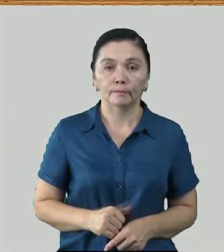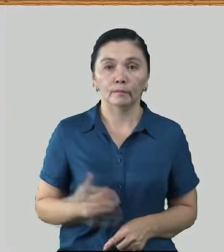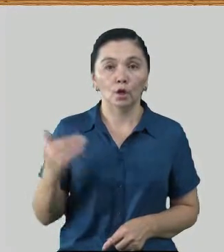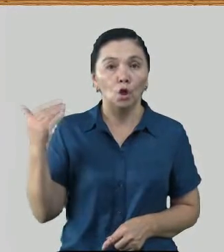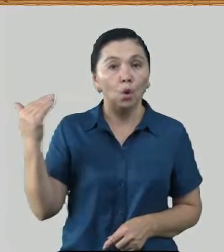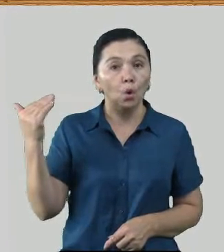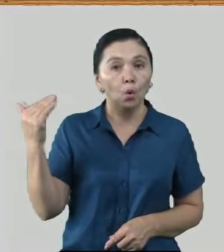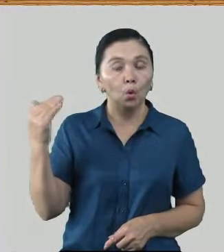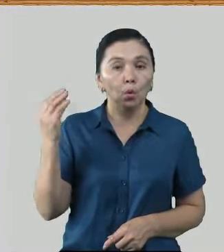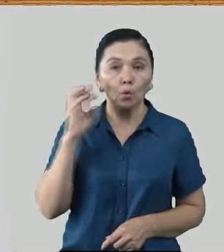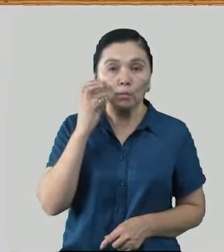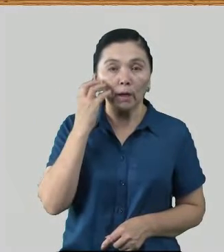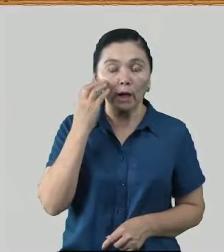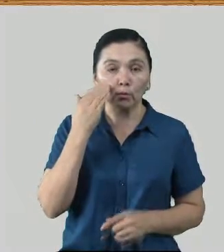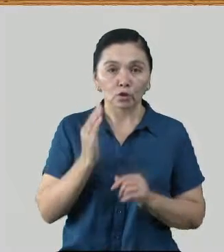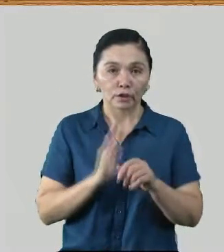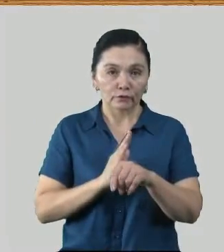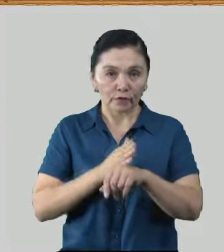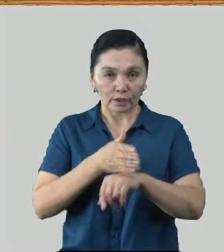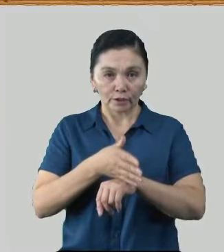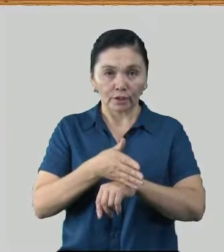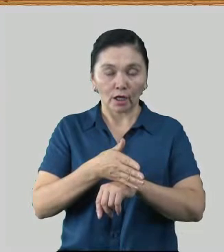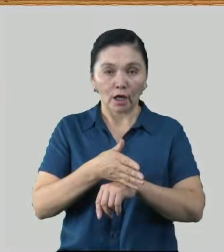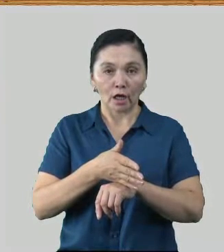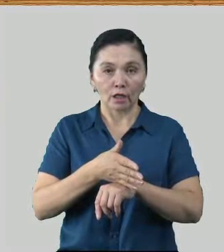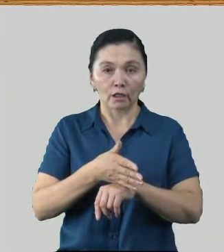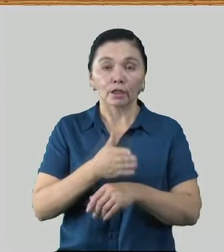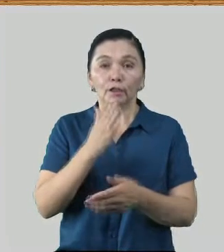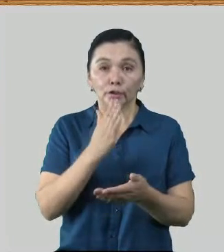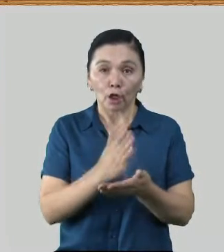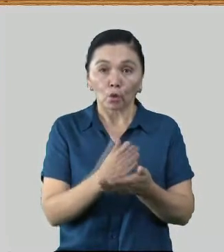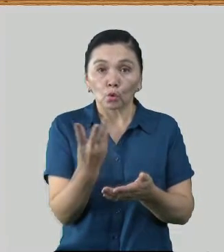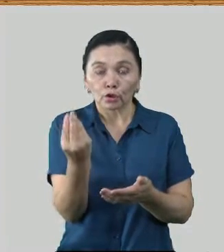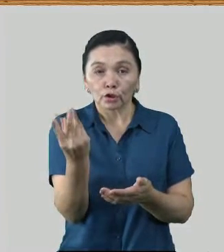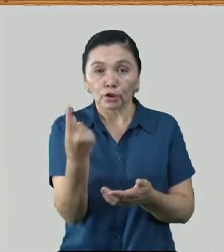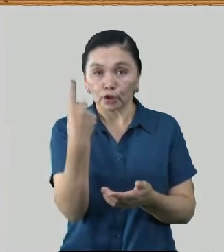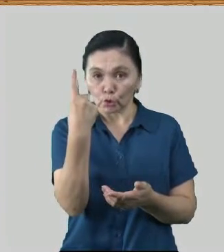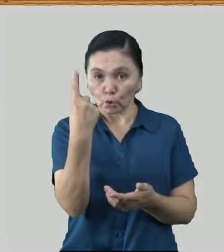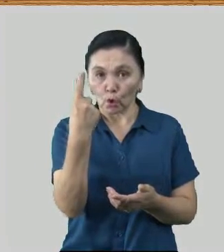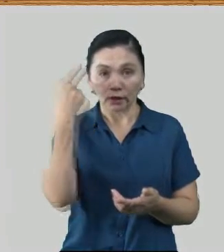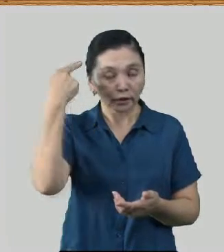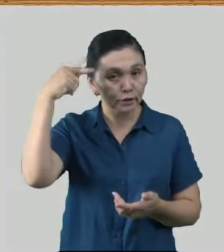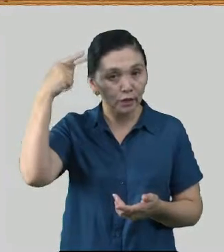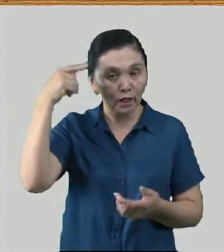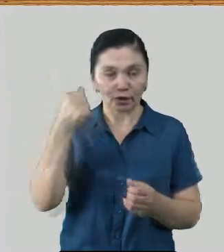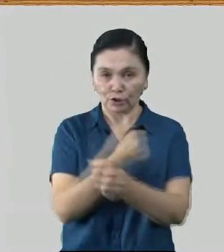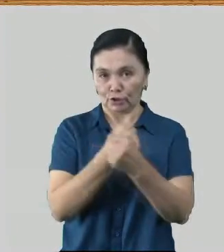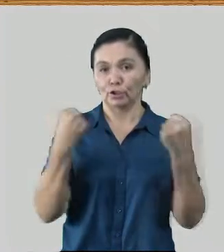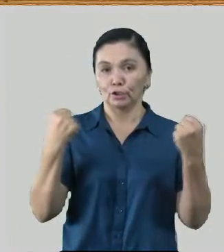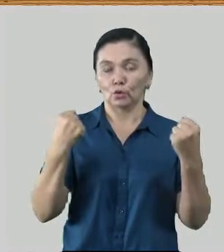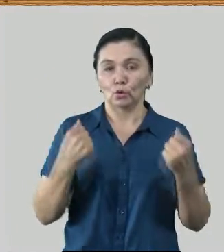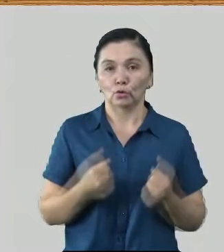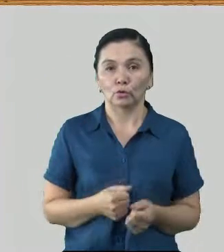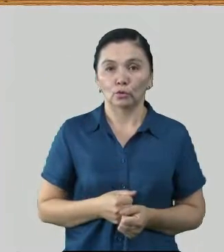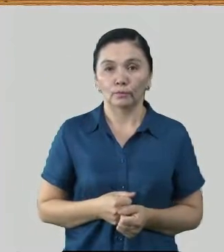У бабушки в гостях находится еще один сказочный герой.